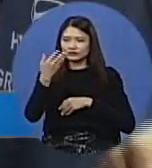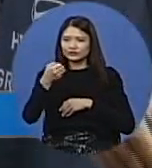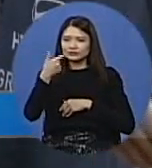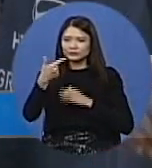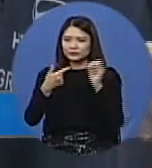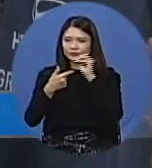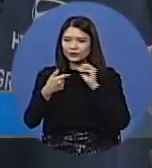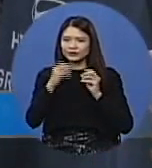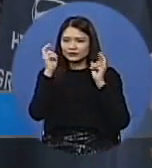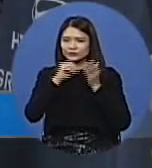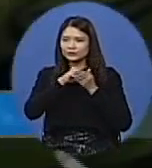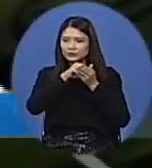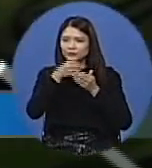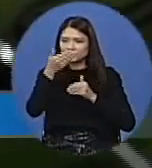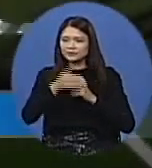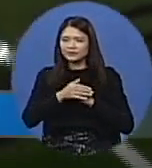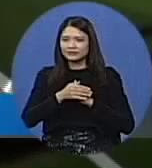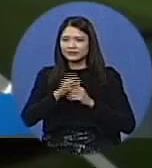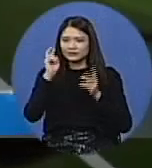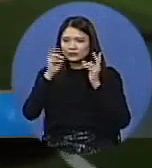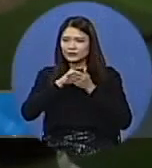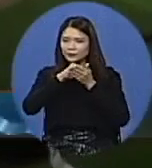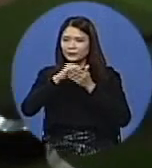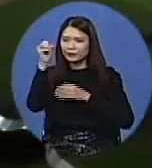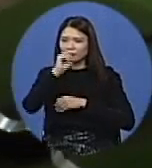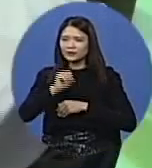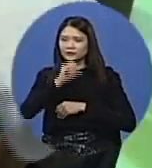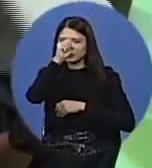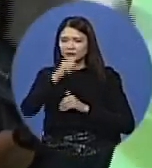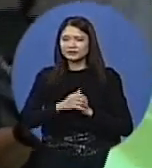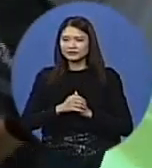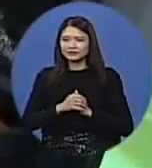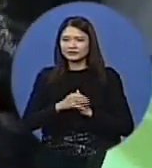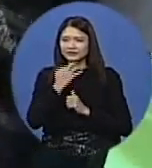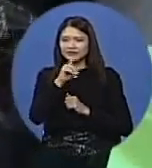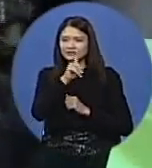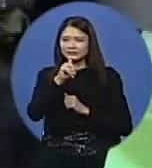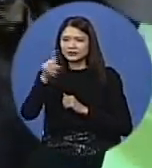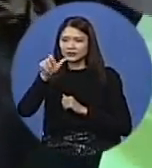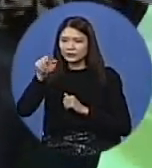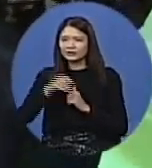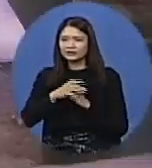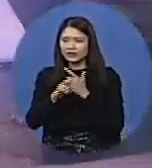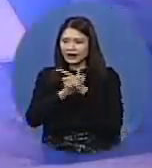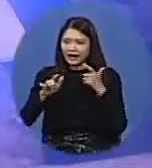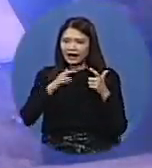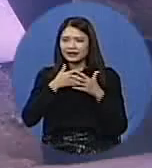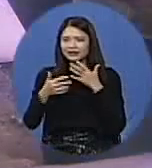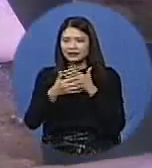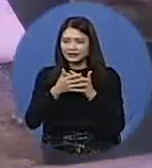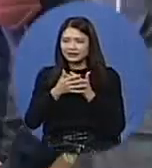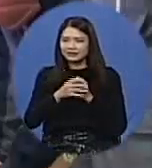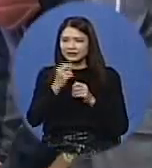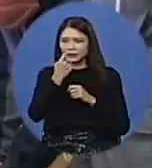96%가 취업에 성공했을 만큼 취업률도 상당합니다. 10대부터 50대까지 다양한 연령층의